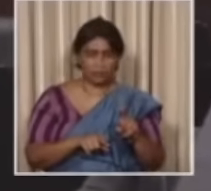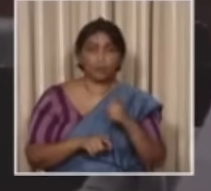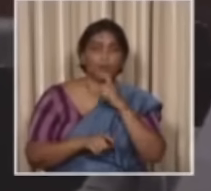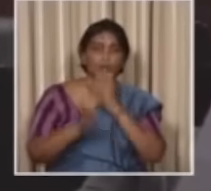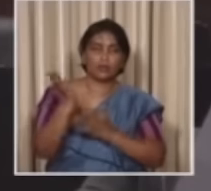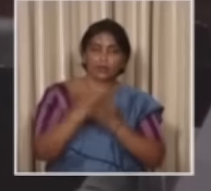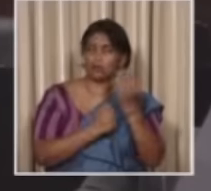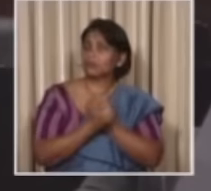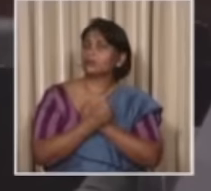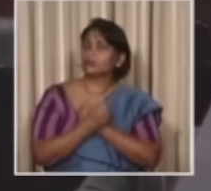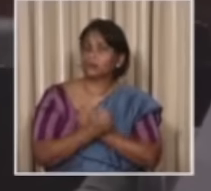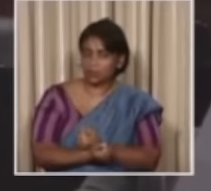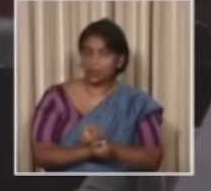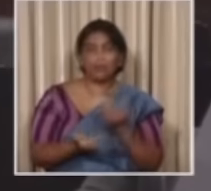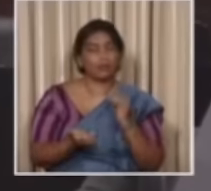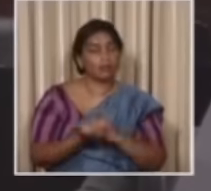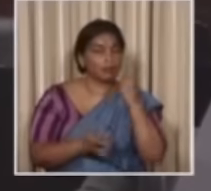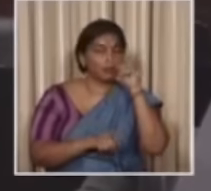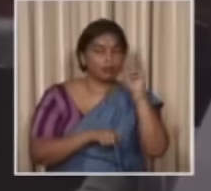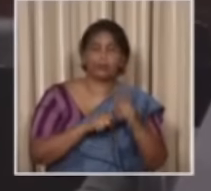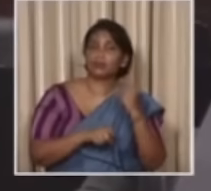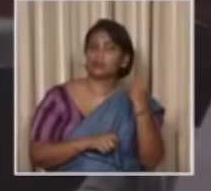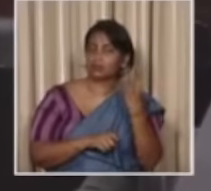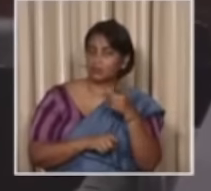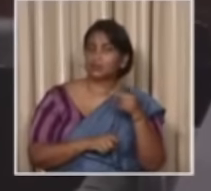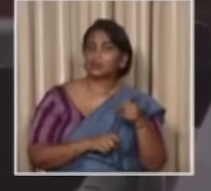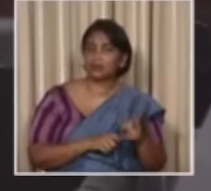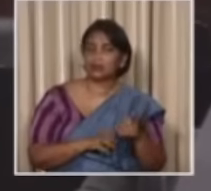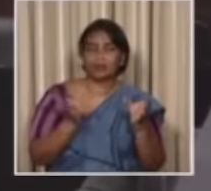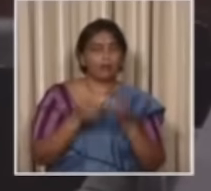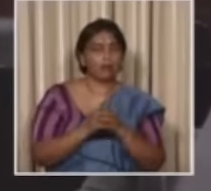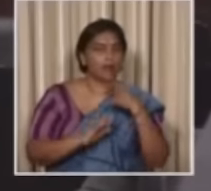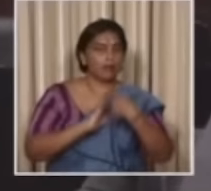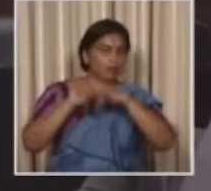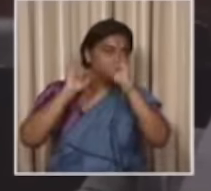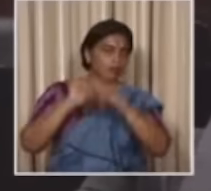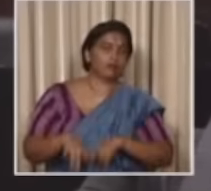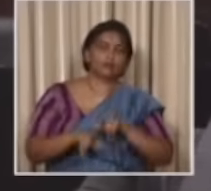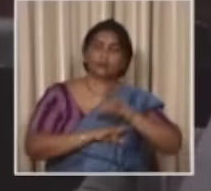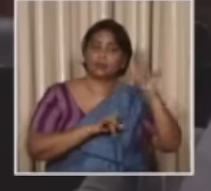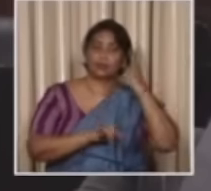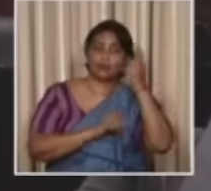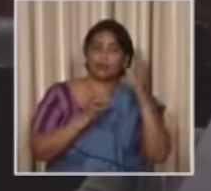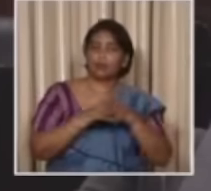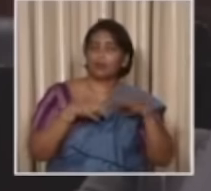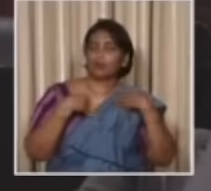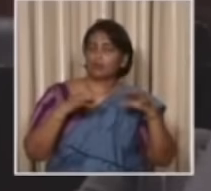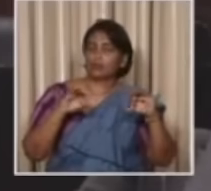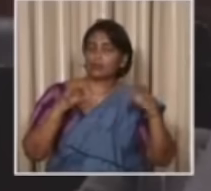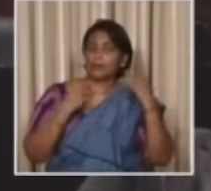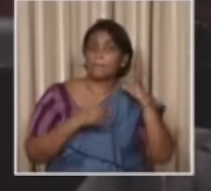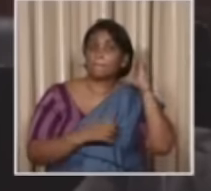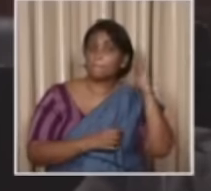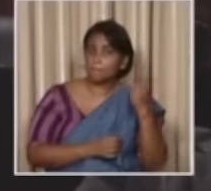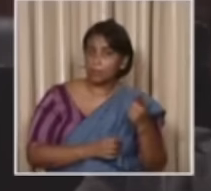දැම්මා අත්අඩංගුවට ගත්තා. තවත් බුද්ධිංශ නිලධාරීන් රොත්තක්ම රට අත්හැරලා ගියා. බුද්ධිංශ අඩපණ වුණා.